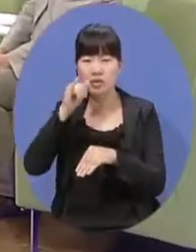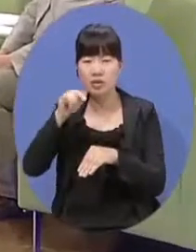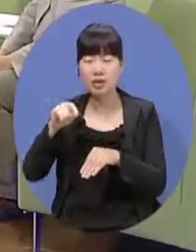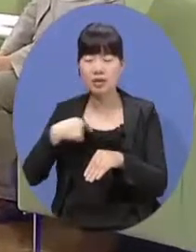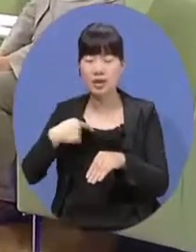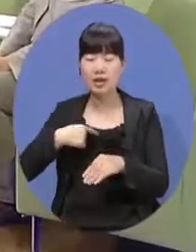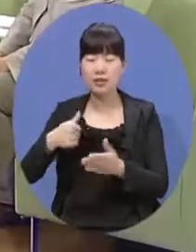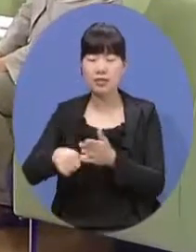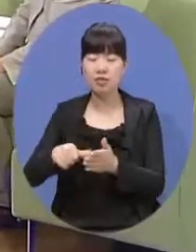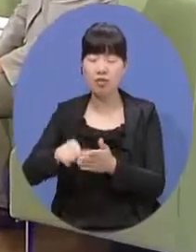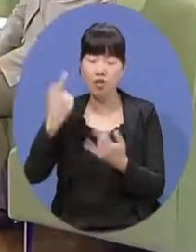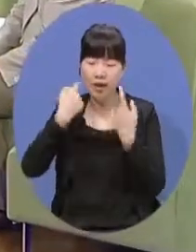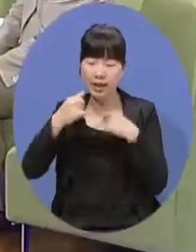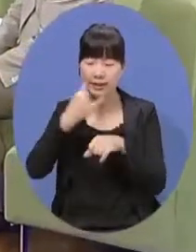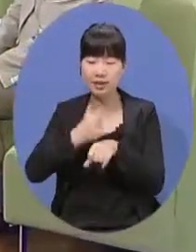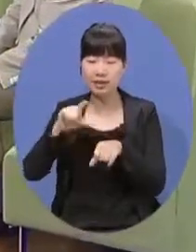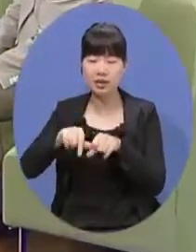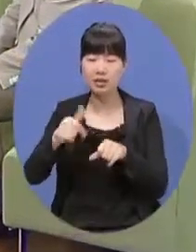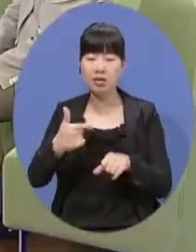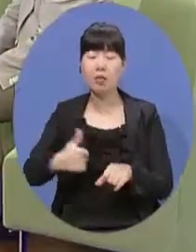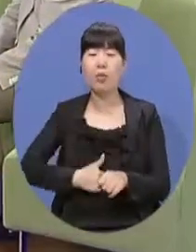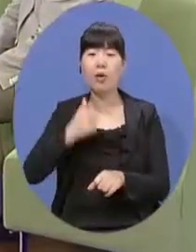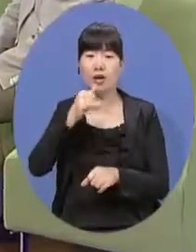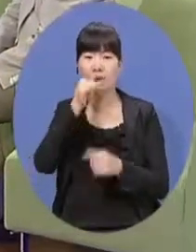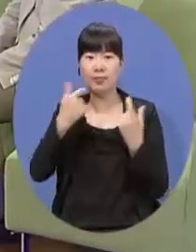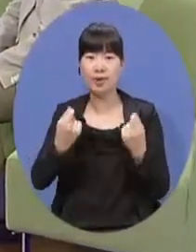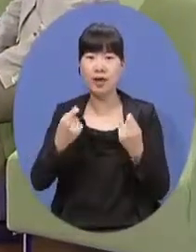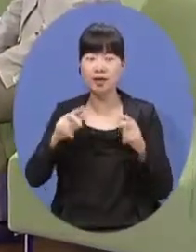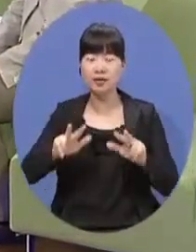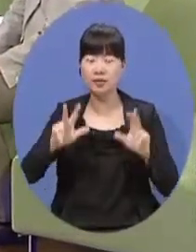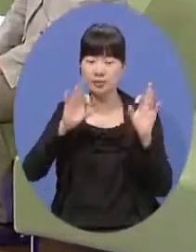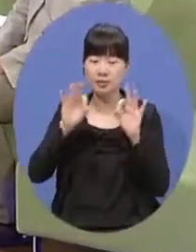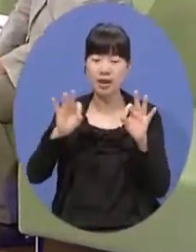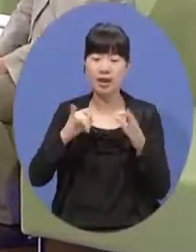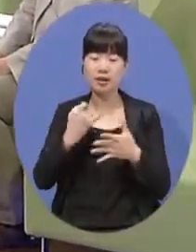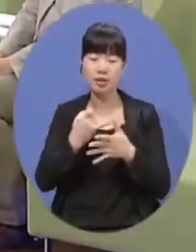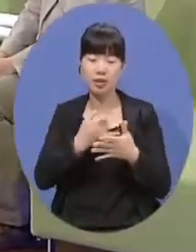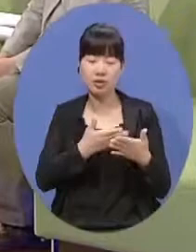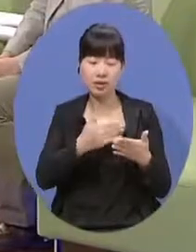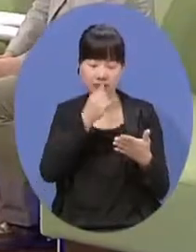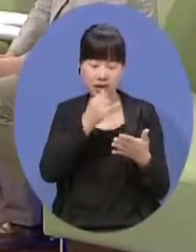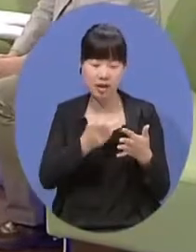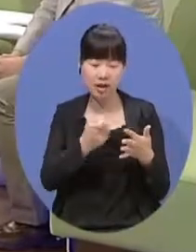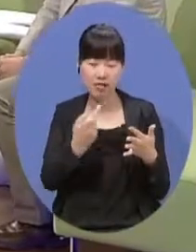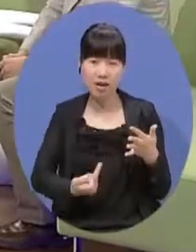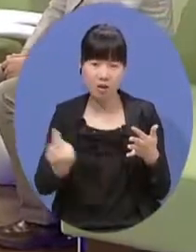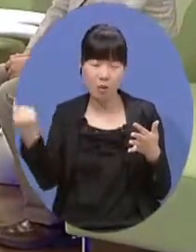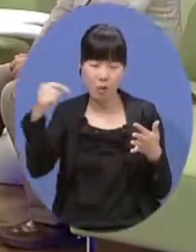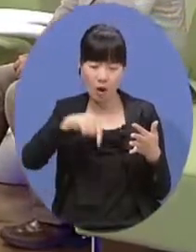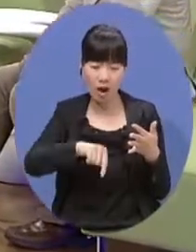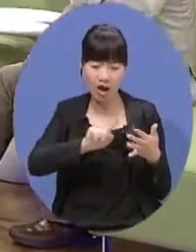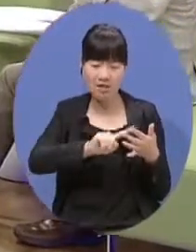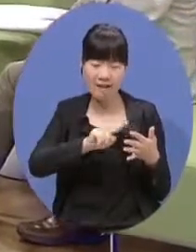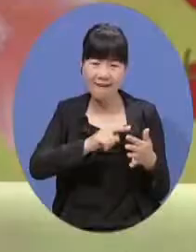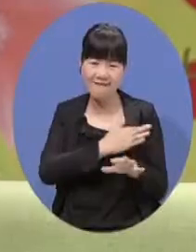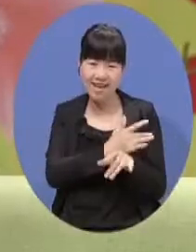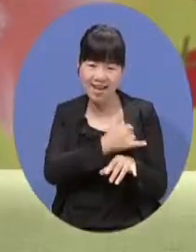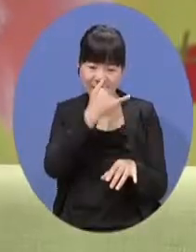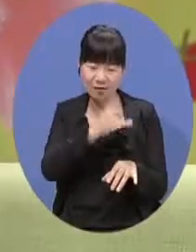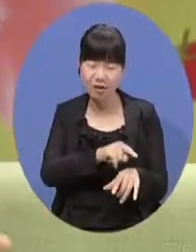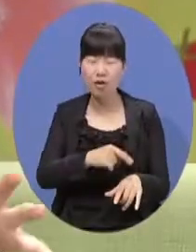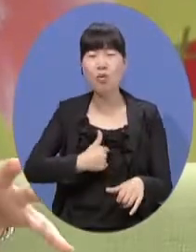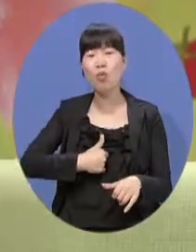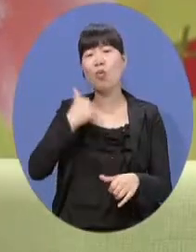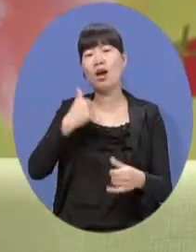이렇게 뭐 해하거나 이럴 때 너무 화를 내는 것 같아요. 저희도 보면 지웅이가 뭐 그려놓은 거에 지민이가 와가지고 탁 이렇게 해놓는다든가. 그러니까 이렇게